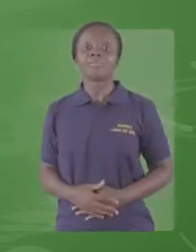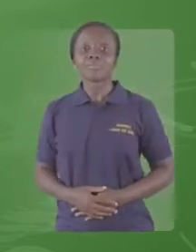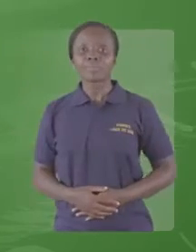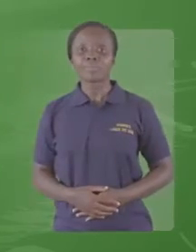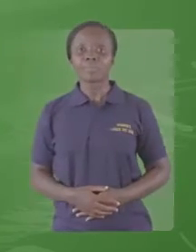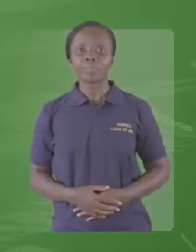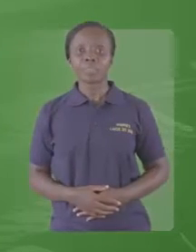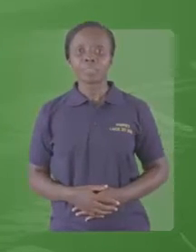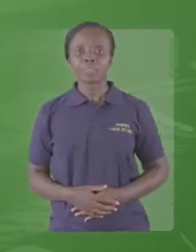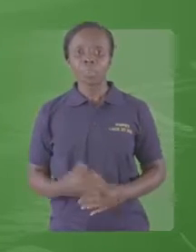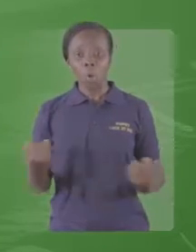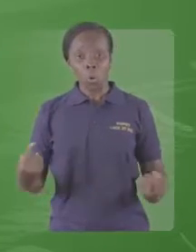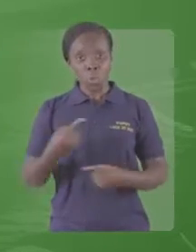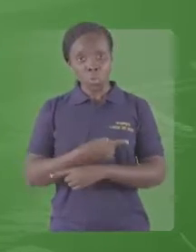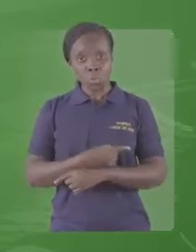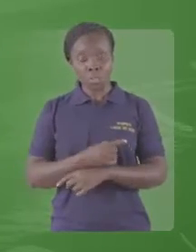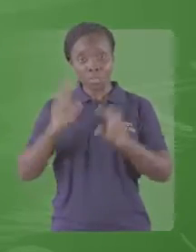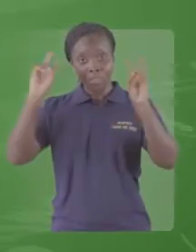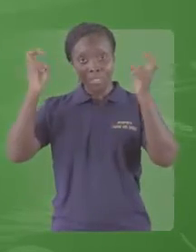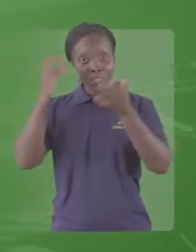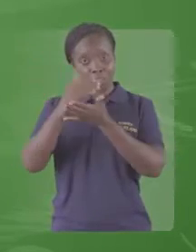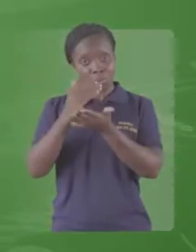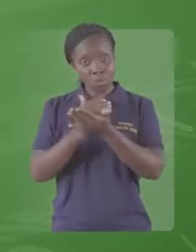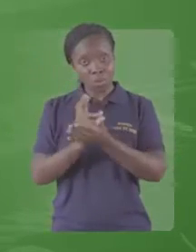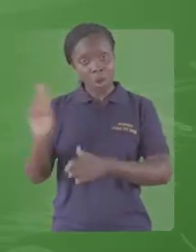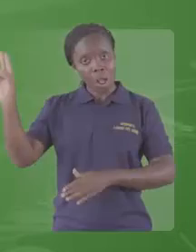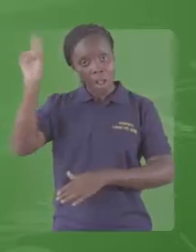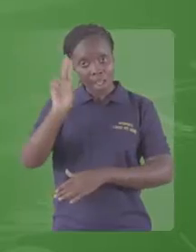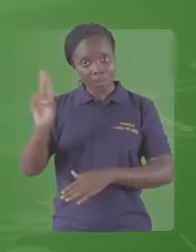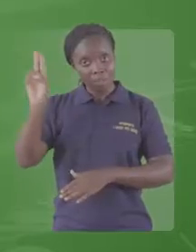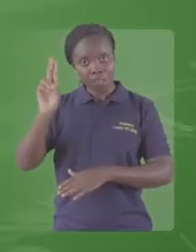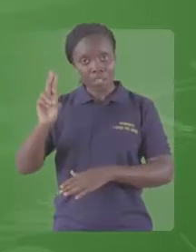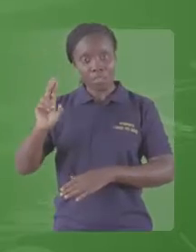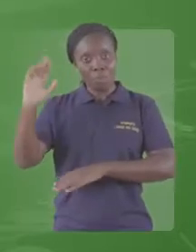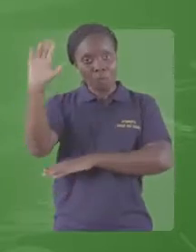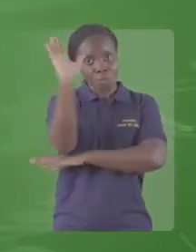Aujourd'hui, nous allons étudier l'exploitation forestière en Côte d'Ivoire.